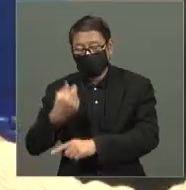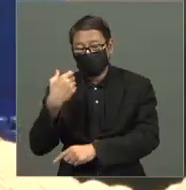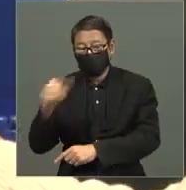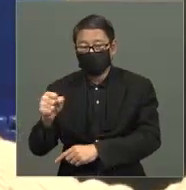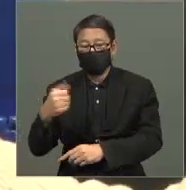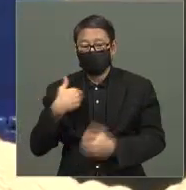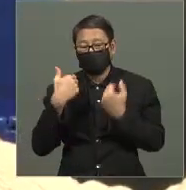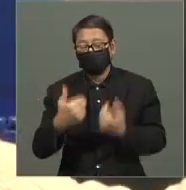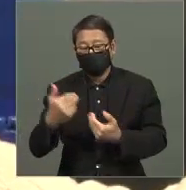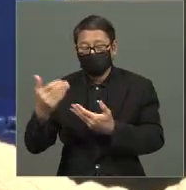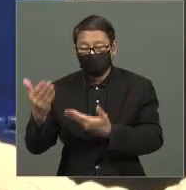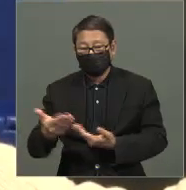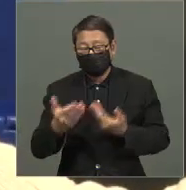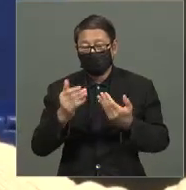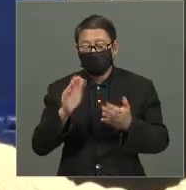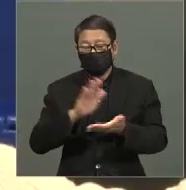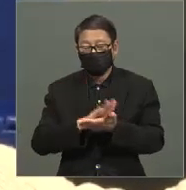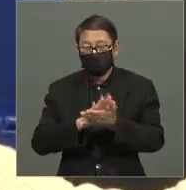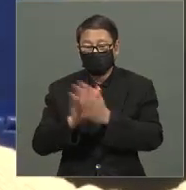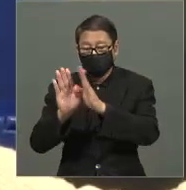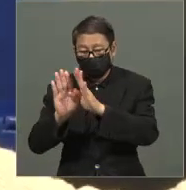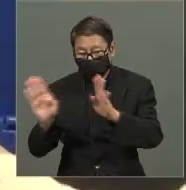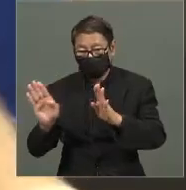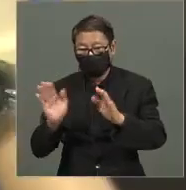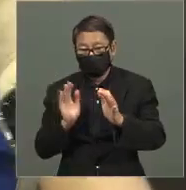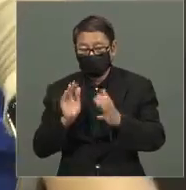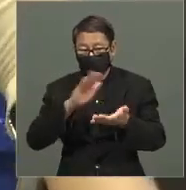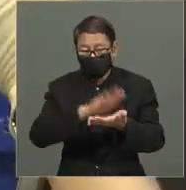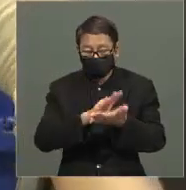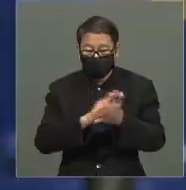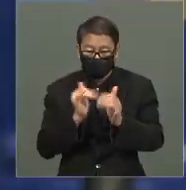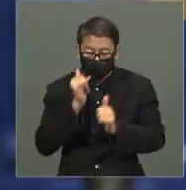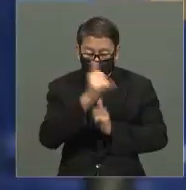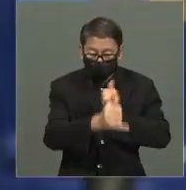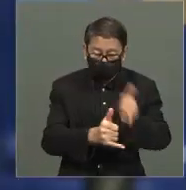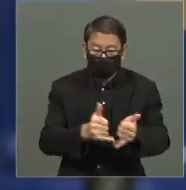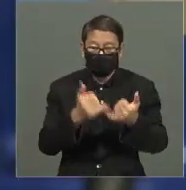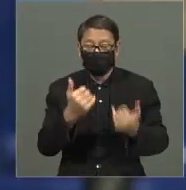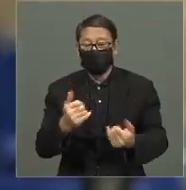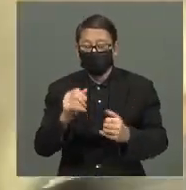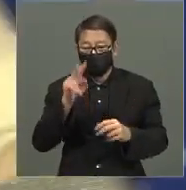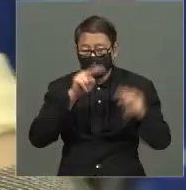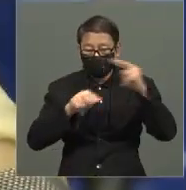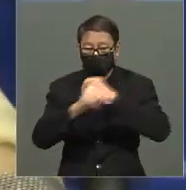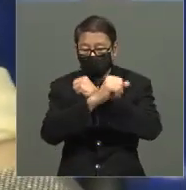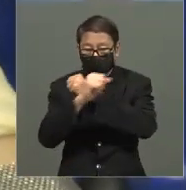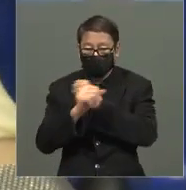ะเพื่อรองรับการเปิดภาคเรียนแบบออนไซต์ภายใต้มาตรการควบคุมโควิด-19 อย่างเข้มงวดค่ะ